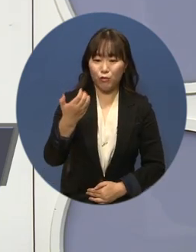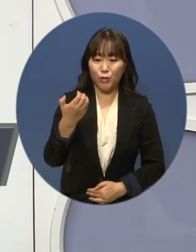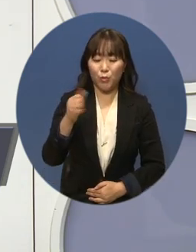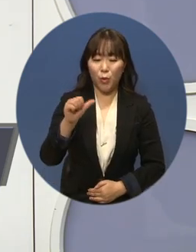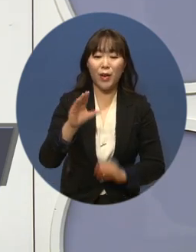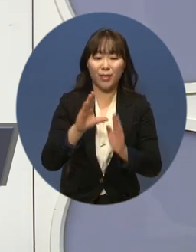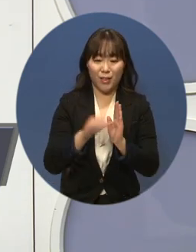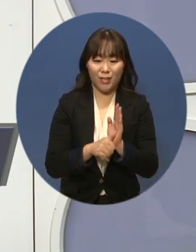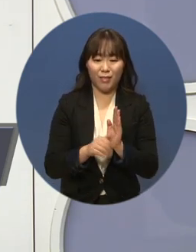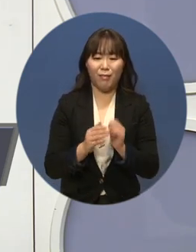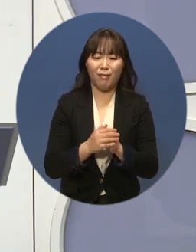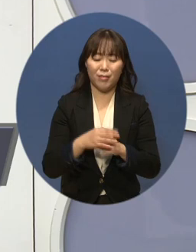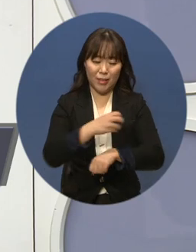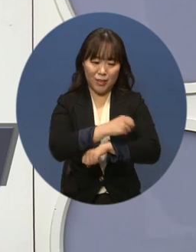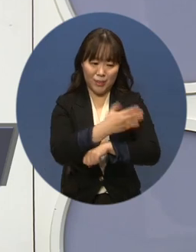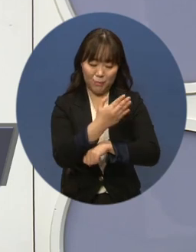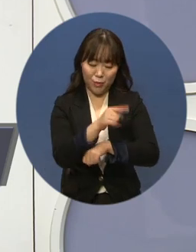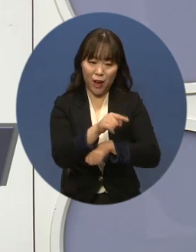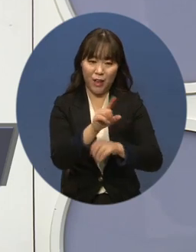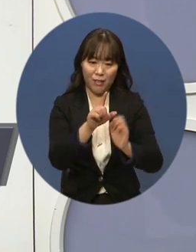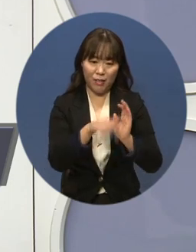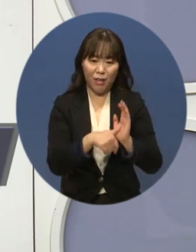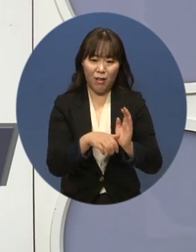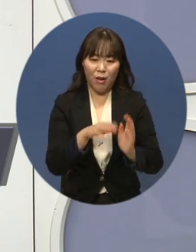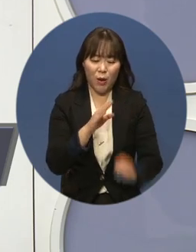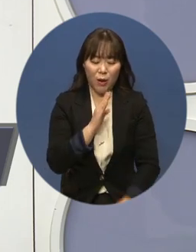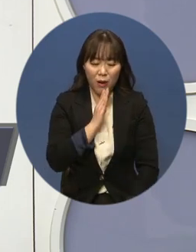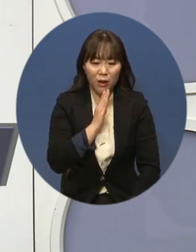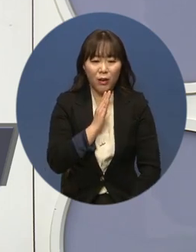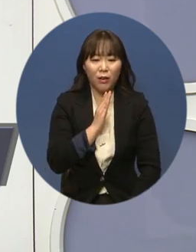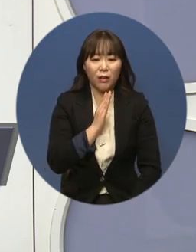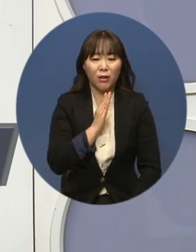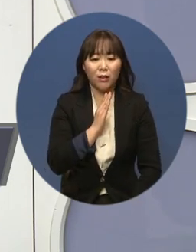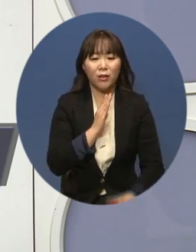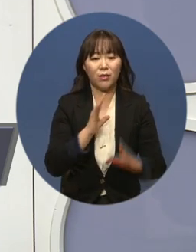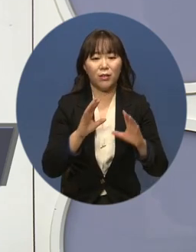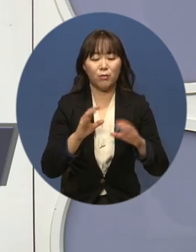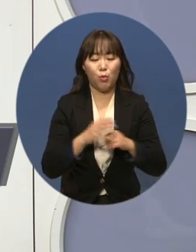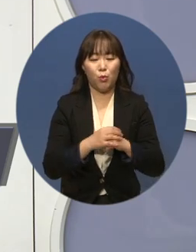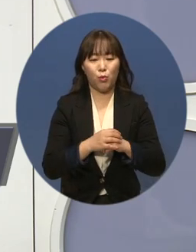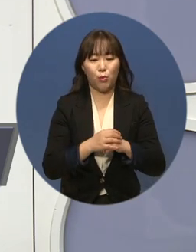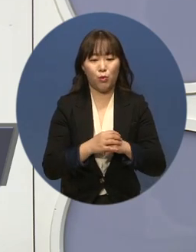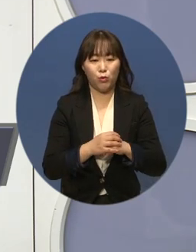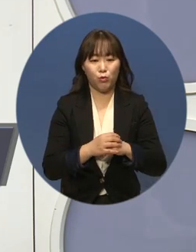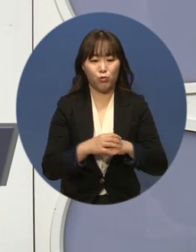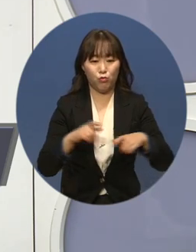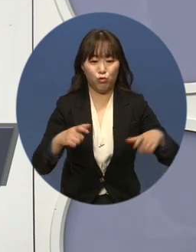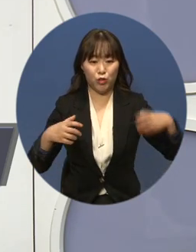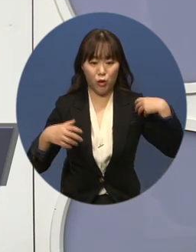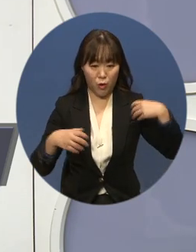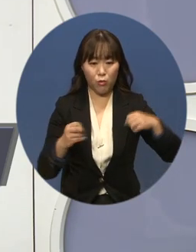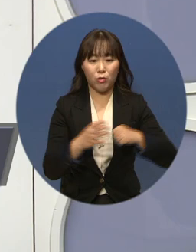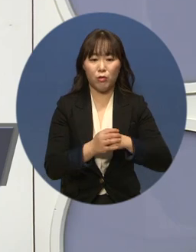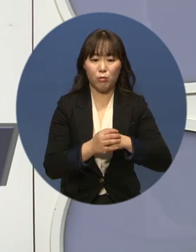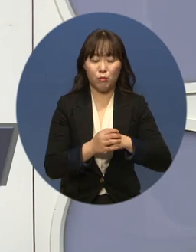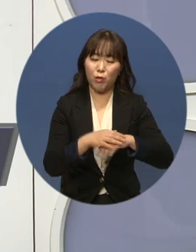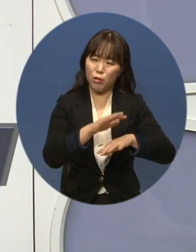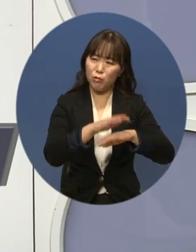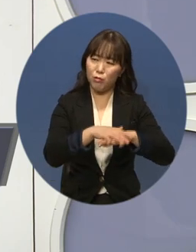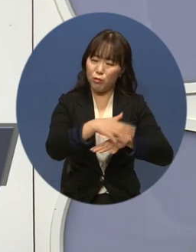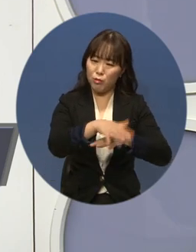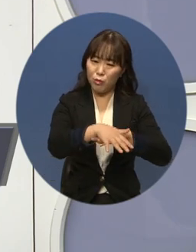됐습니다. 그래서 예. 아, 신문을 하면서 굉장히 이제 이 군청하고 시골에서 권력기관이라 해야